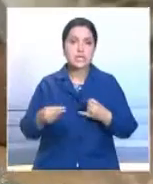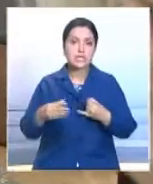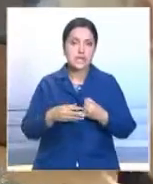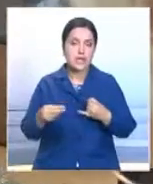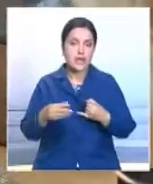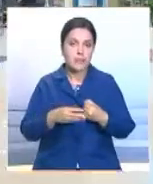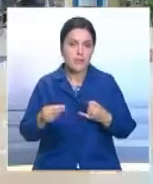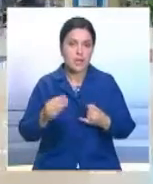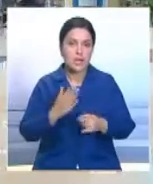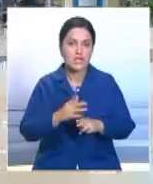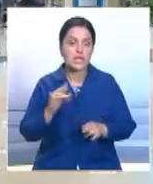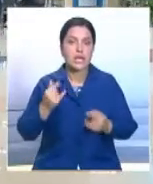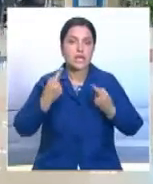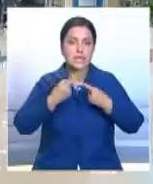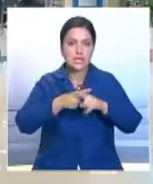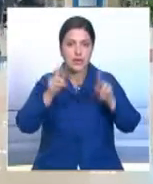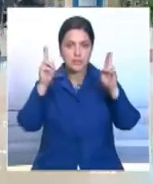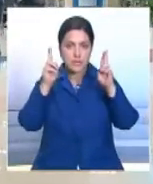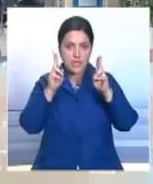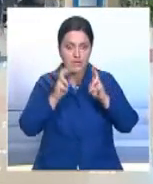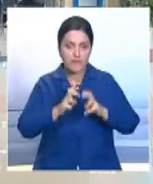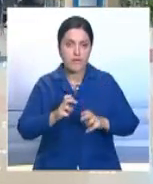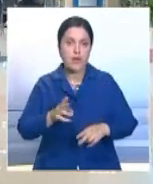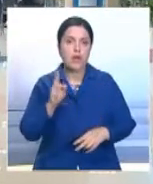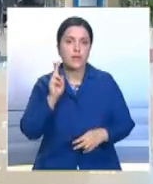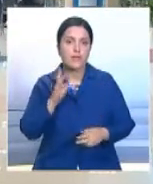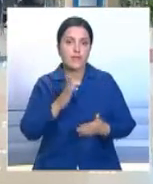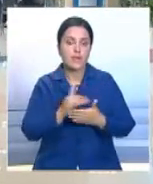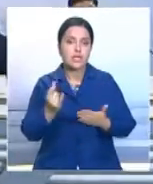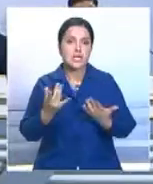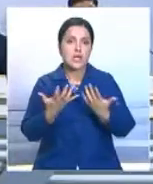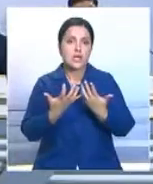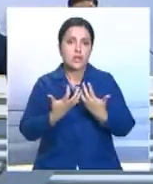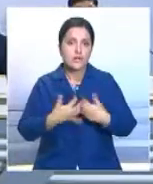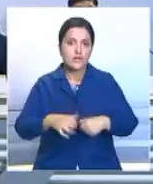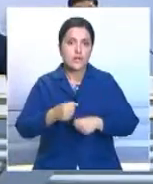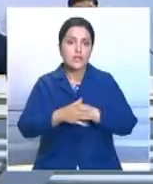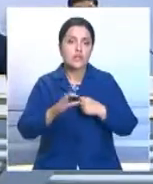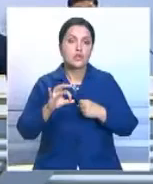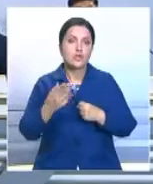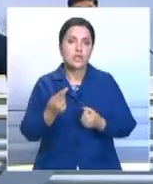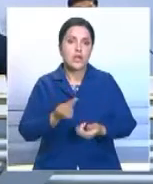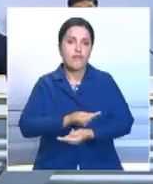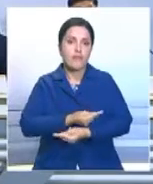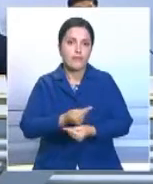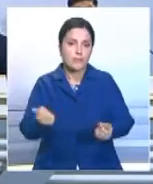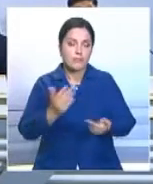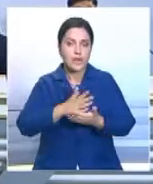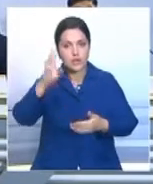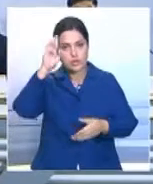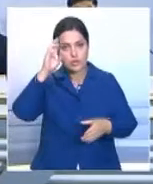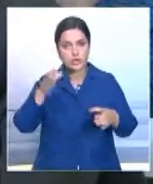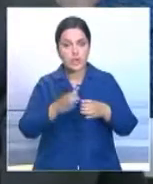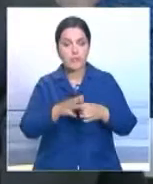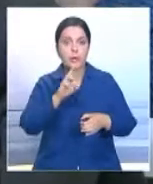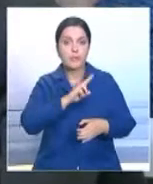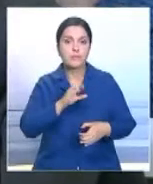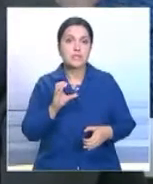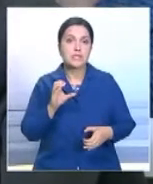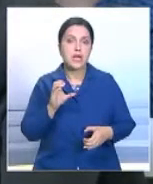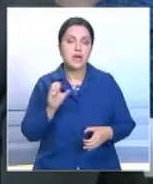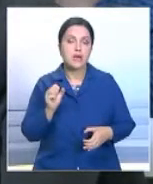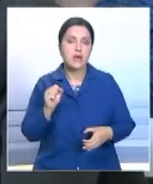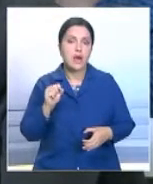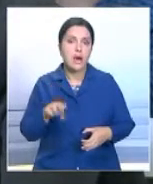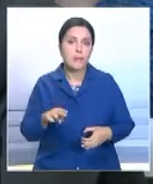госуслуг, земельного кадастра и техобследования недвижимости, а также расчетного центра социальных выплат. Отмечу,